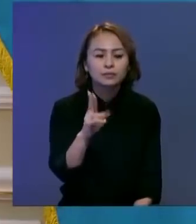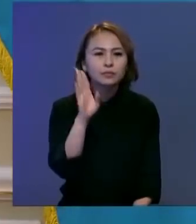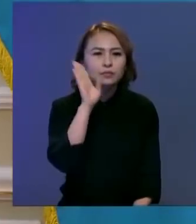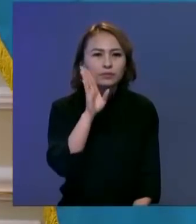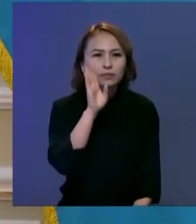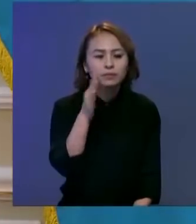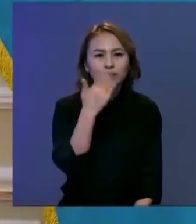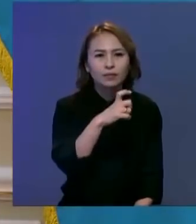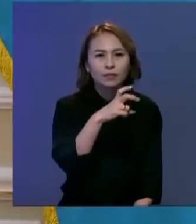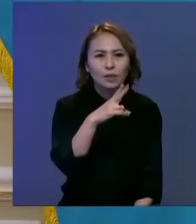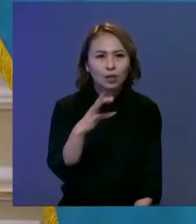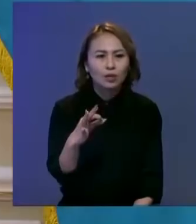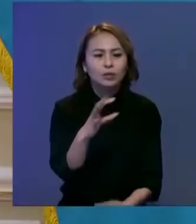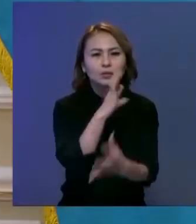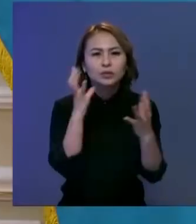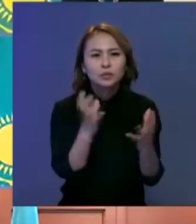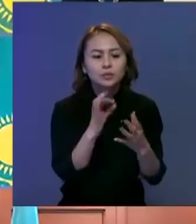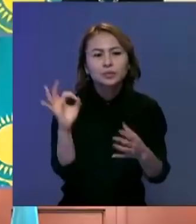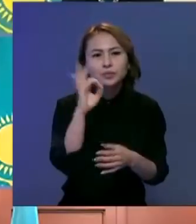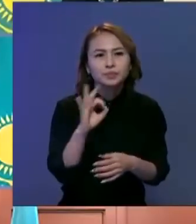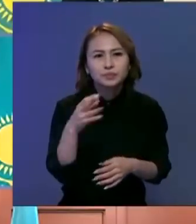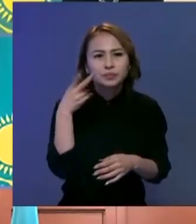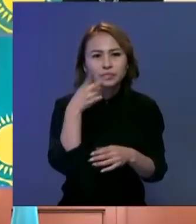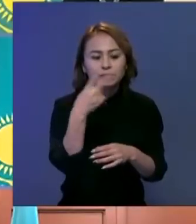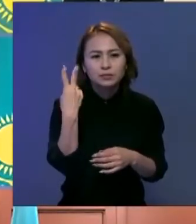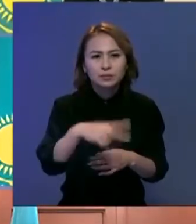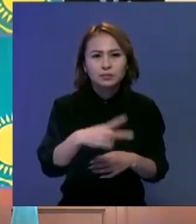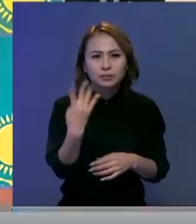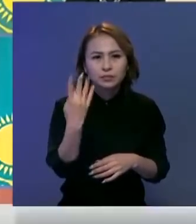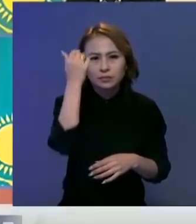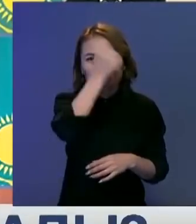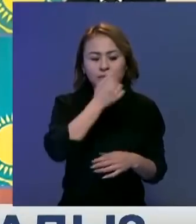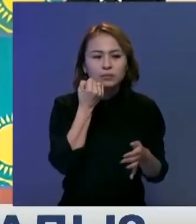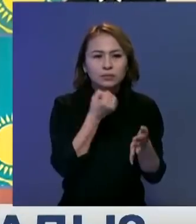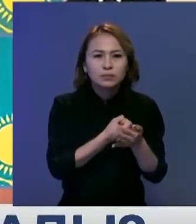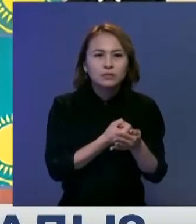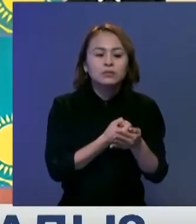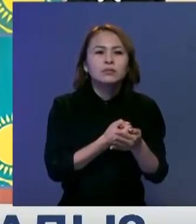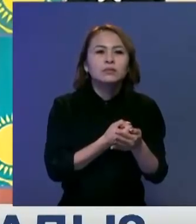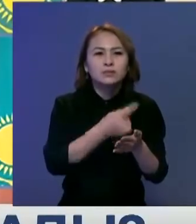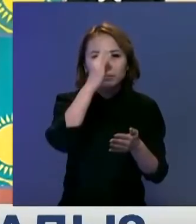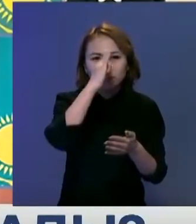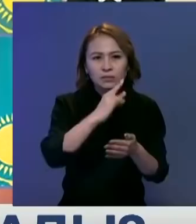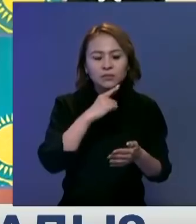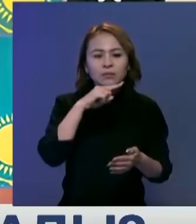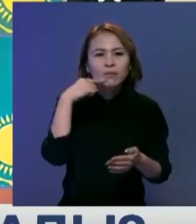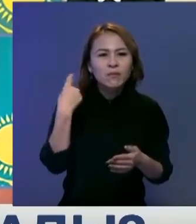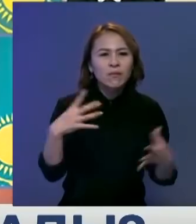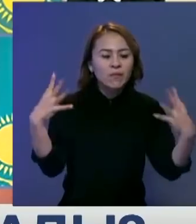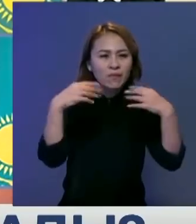әңғырының эко жүйесін сақтау жөнінде 2024 жылға дейінгі Қазақстан Ресей